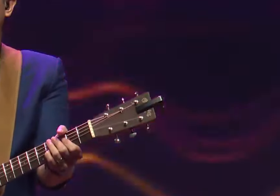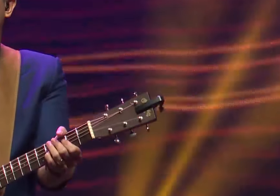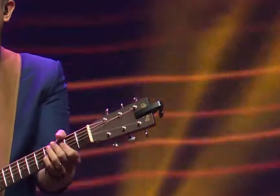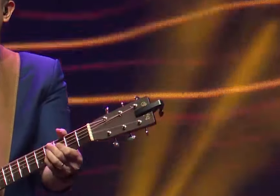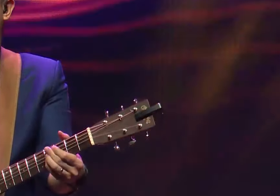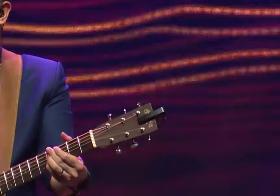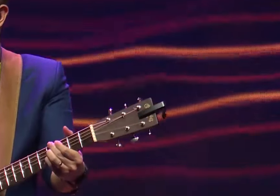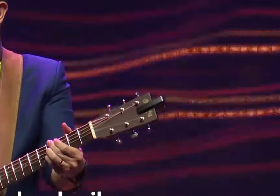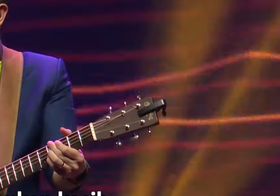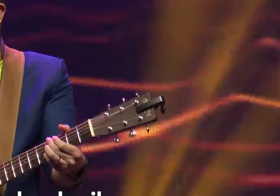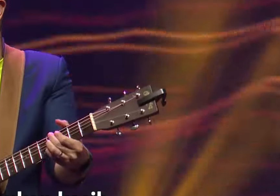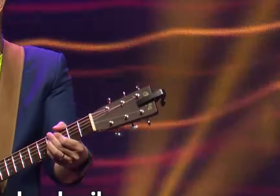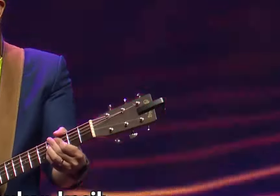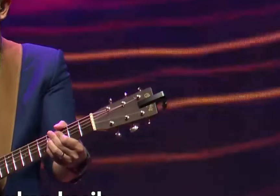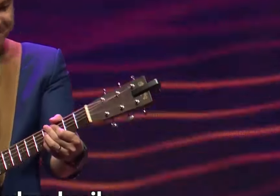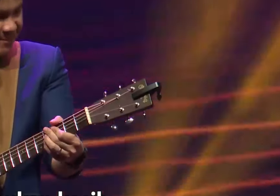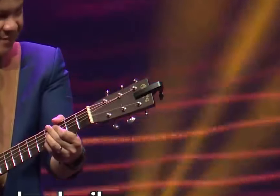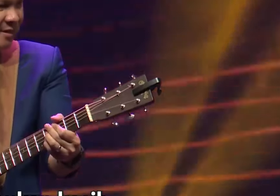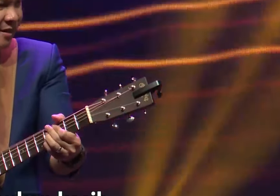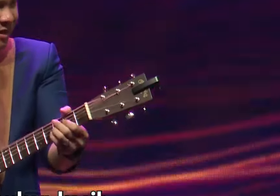Kasih yang telah Kau beri